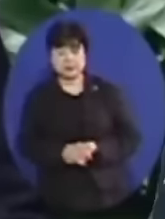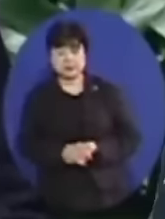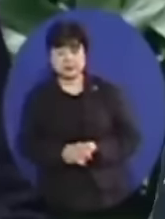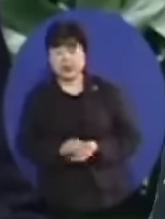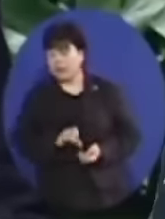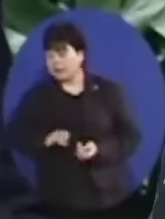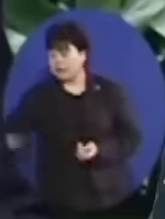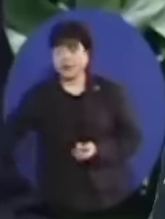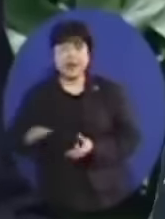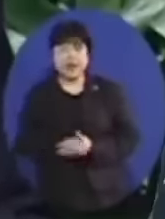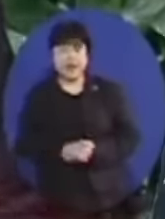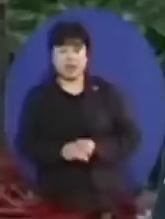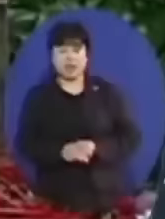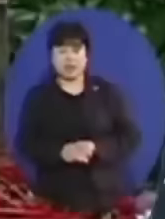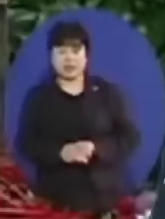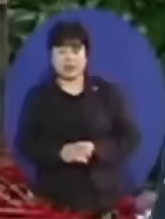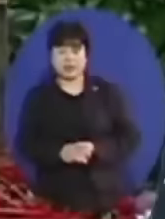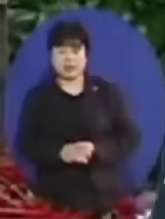잃었다,